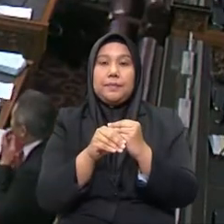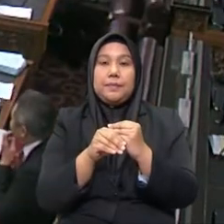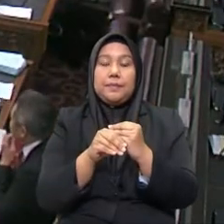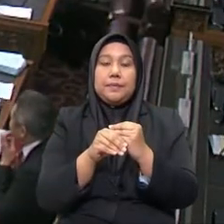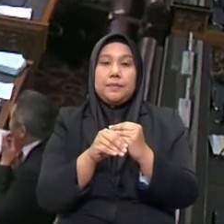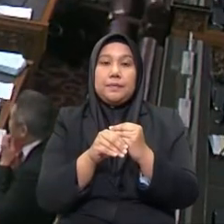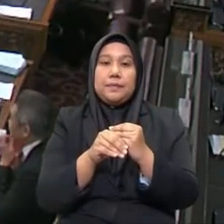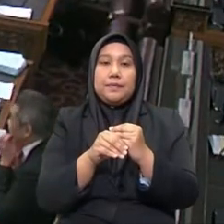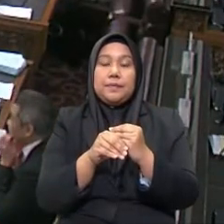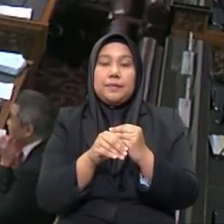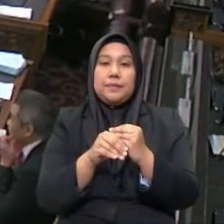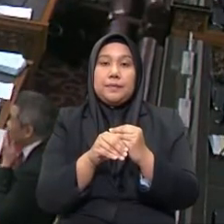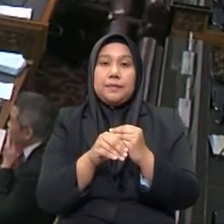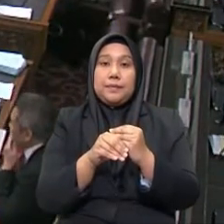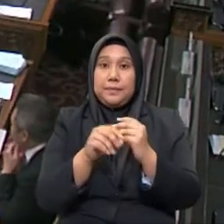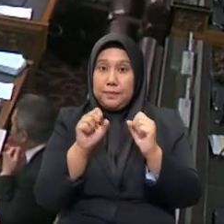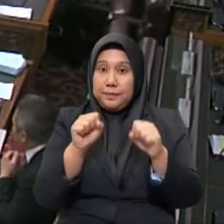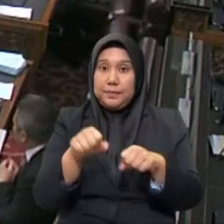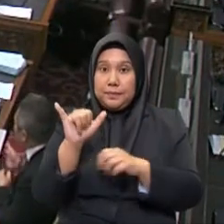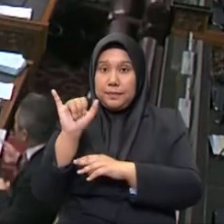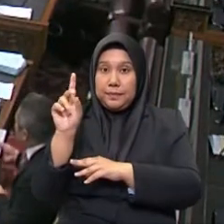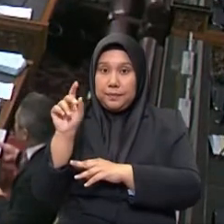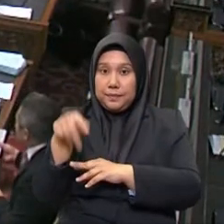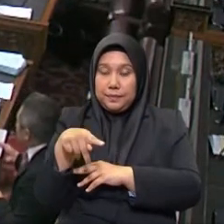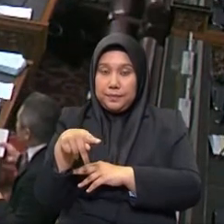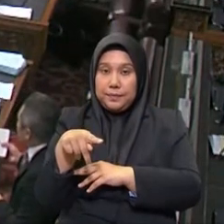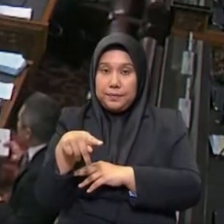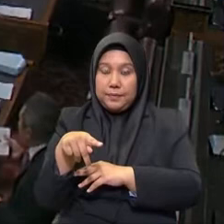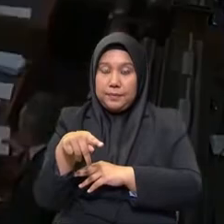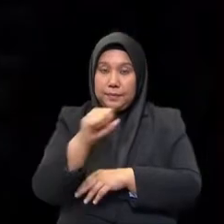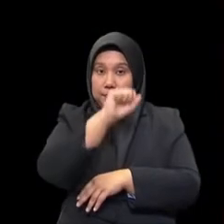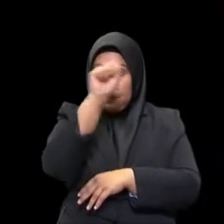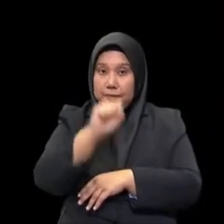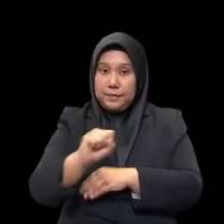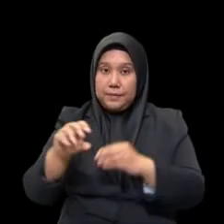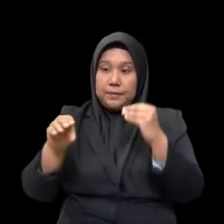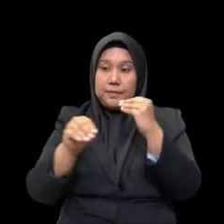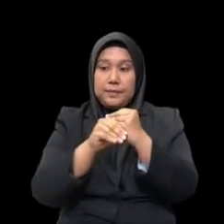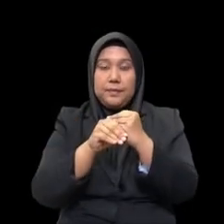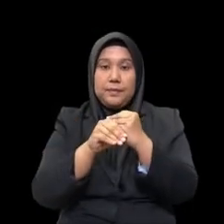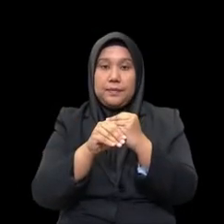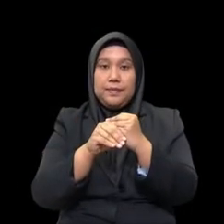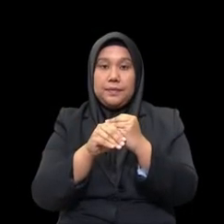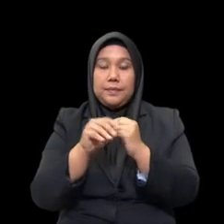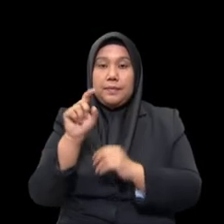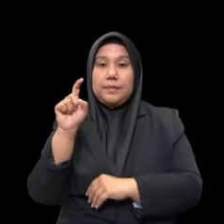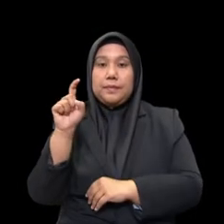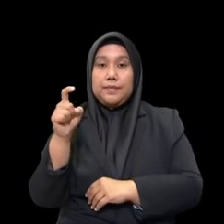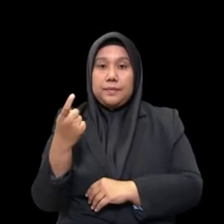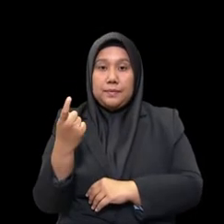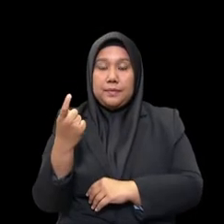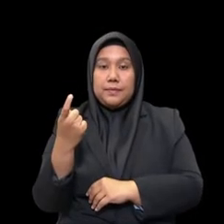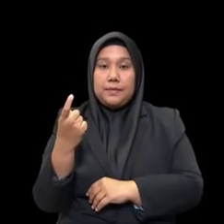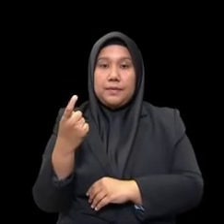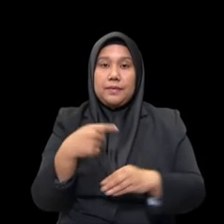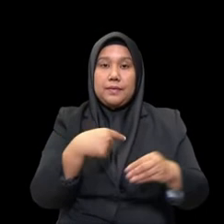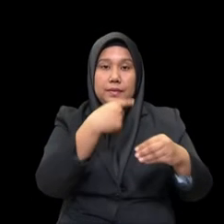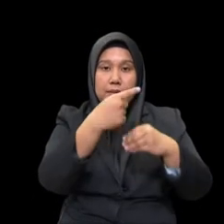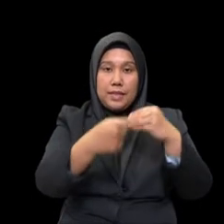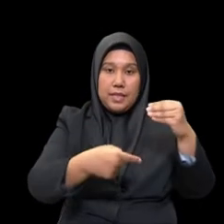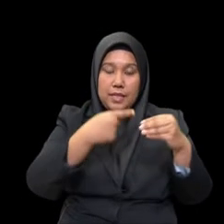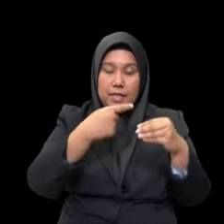Okey. Boleh, Tuan Speaker? Boleh, soalan tambahan? Hanya tentang